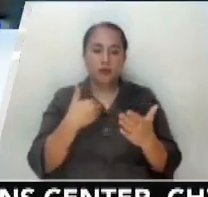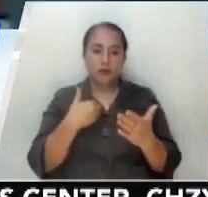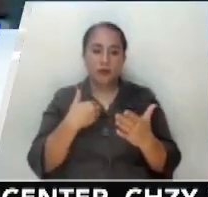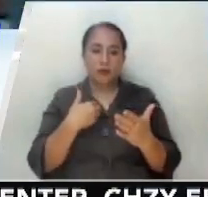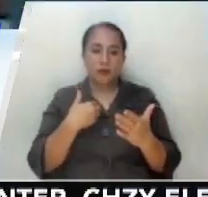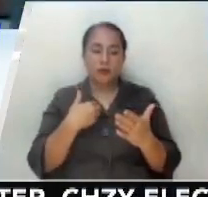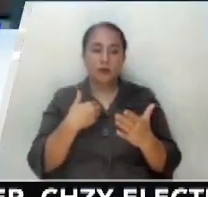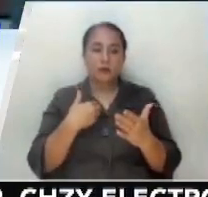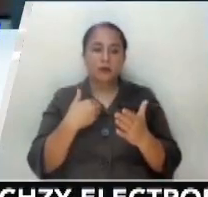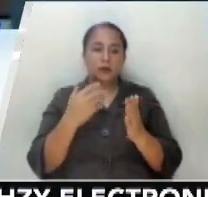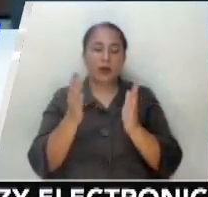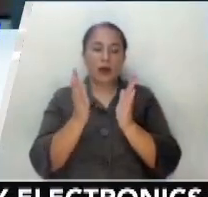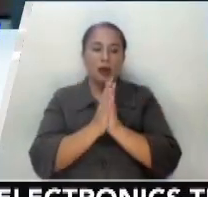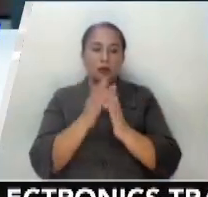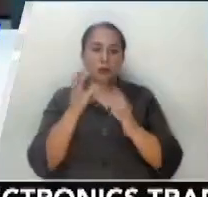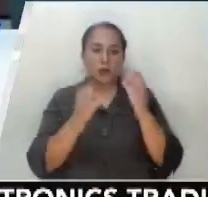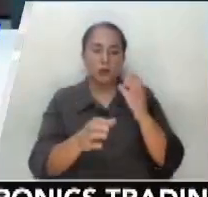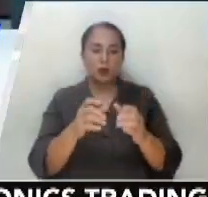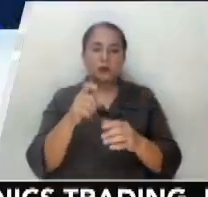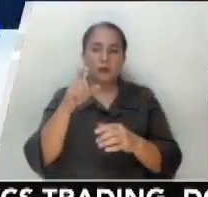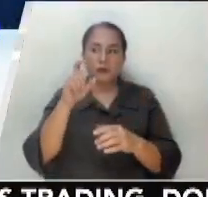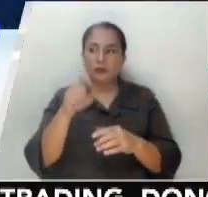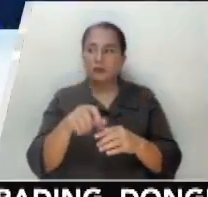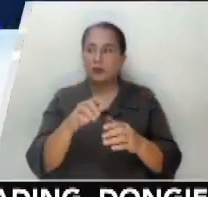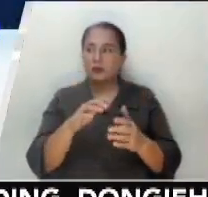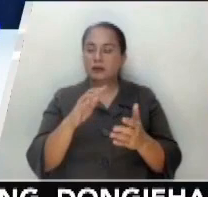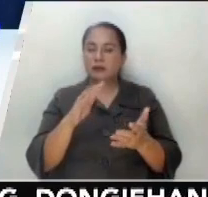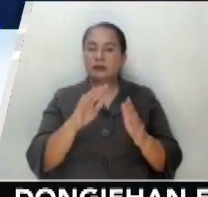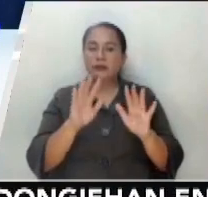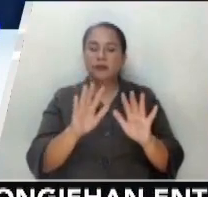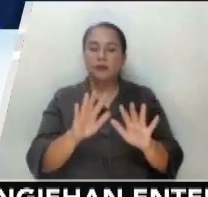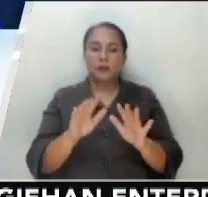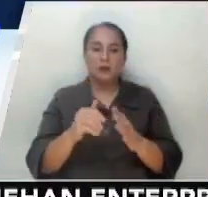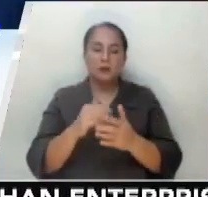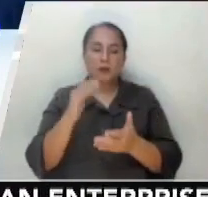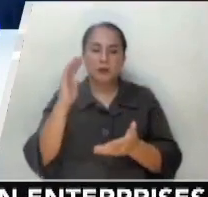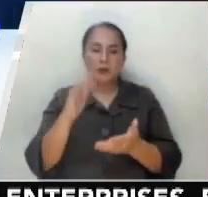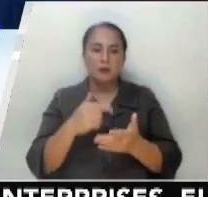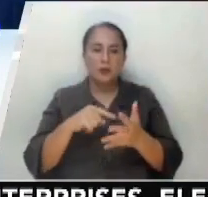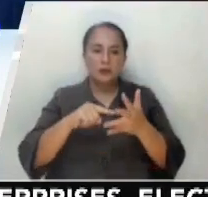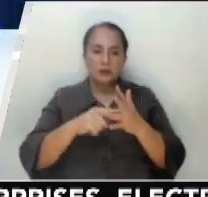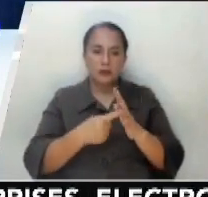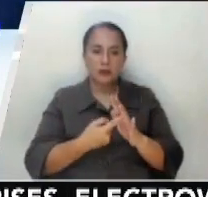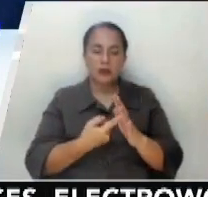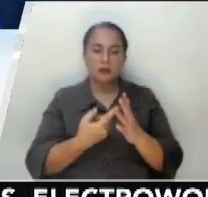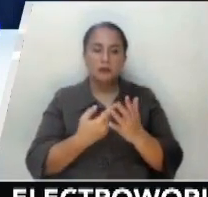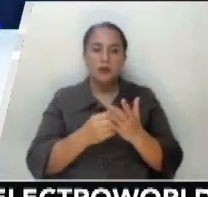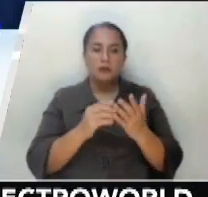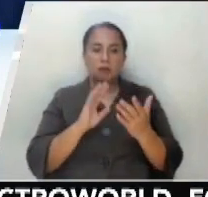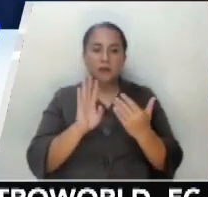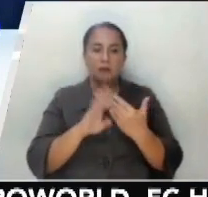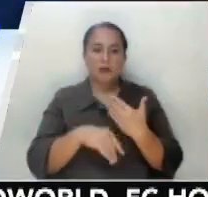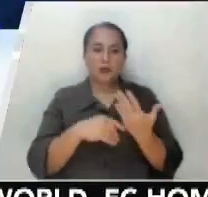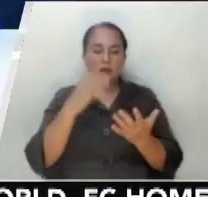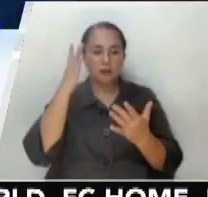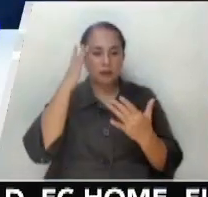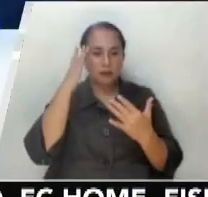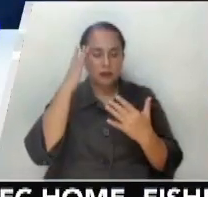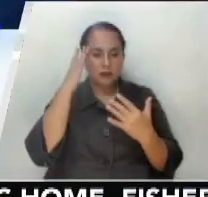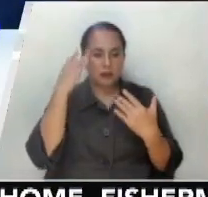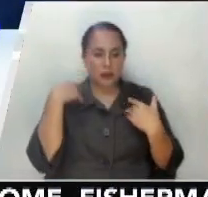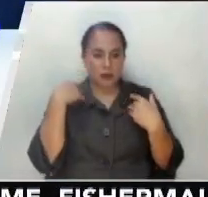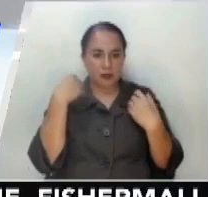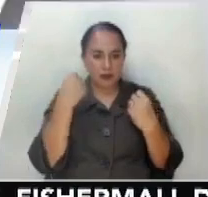korte na maging maluwag sa kanya. Nagsisimula pa lang daw siya makarecover sa kanyang mental illness at hindi